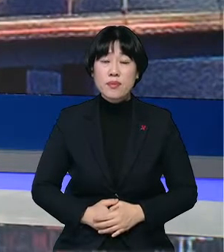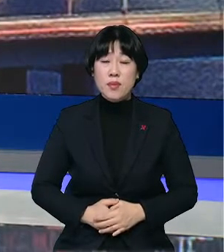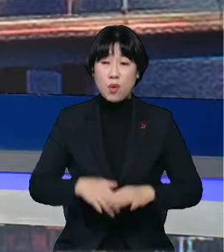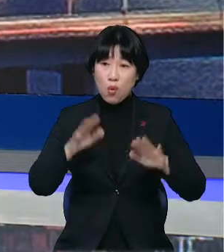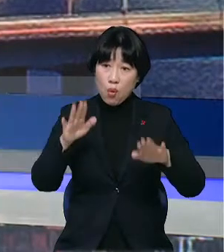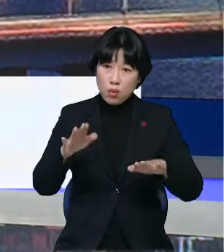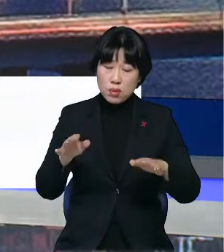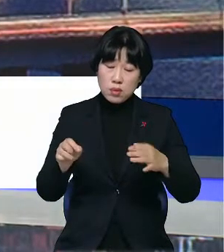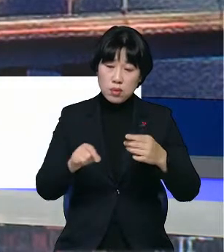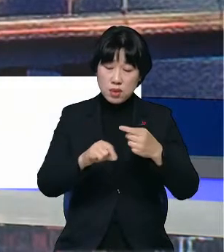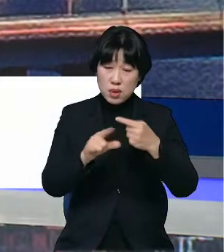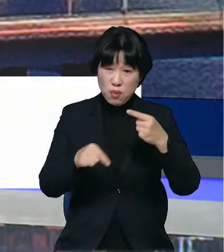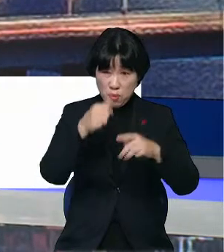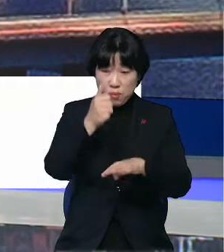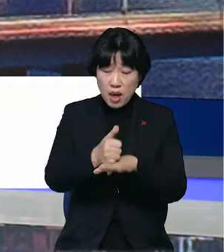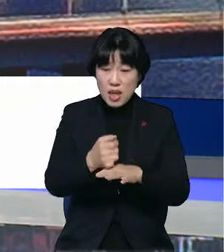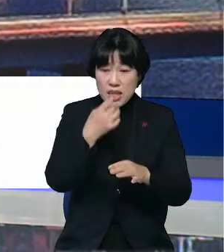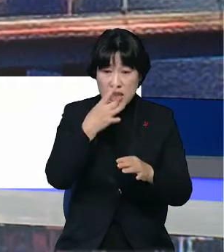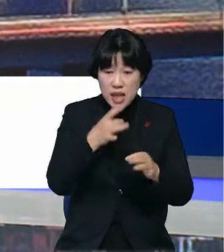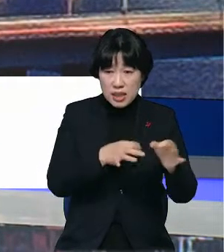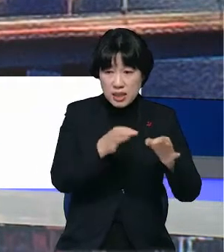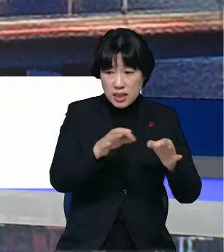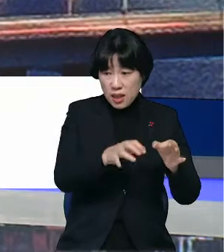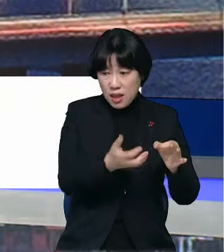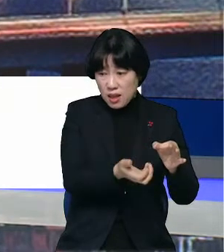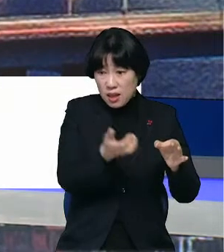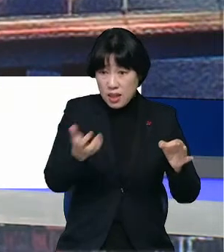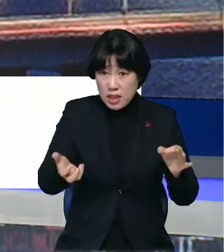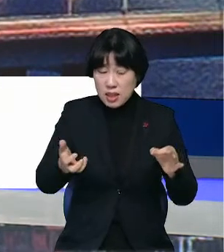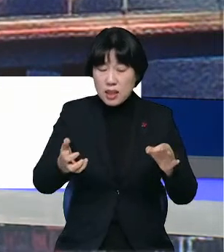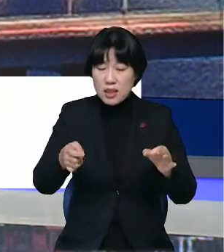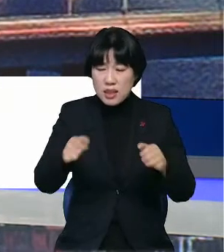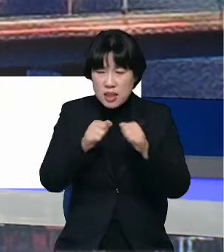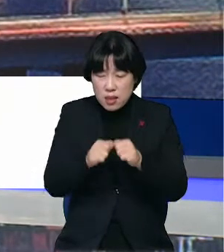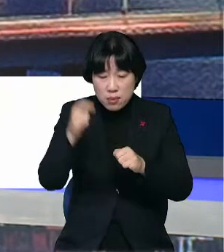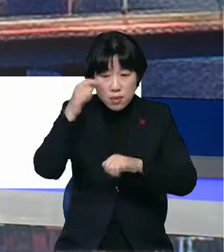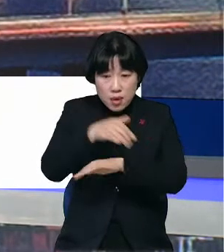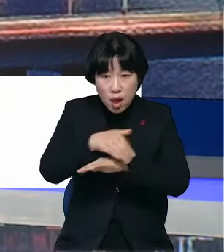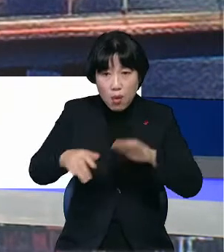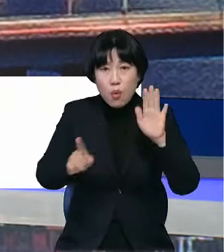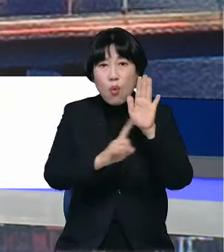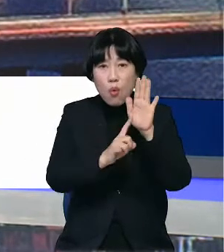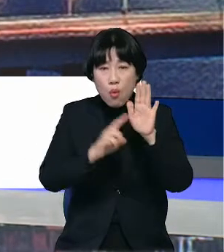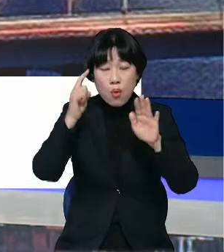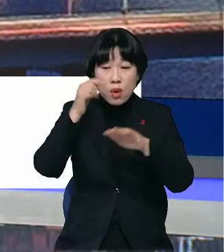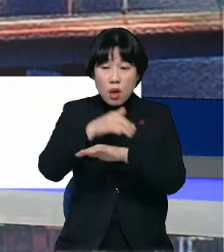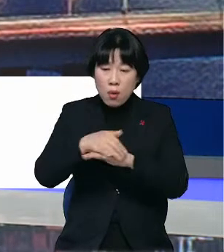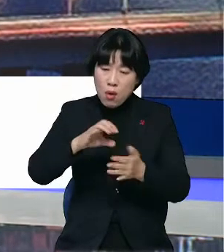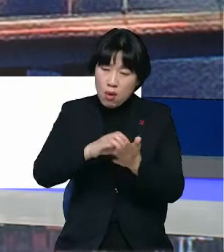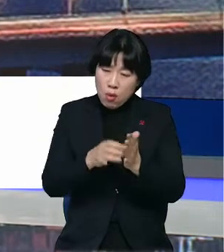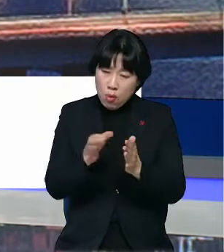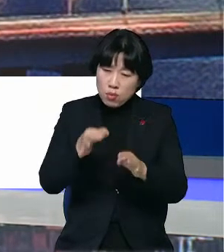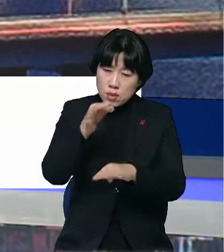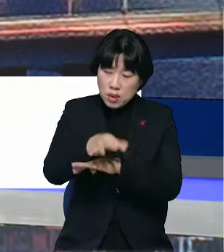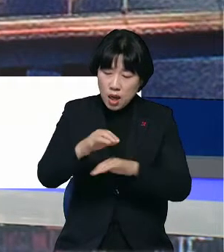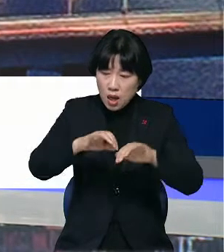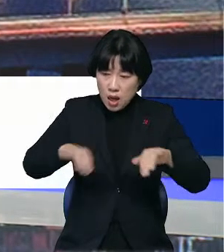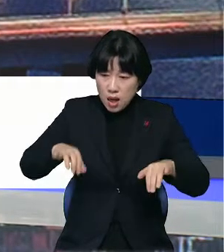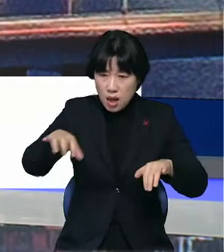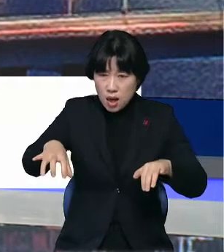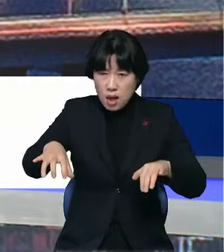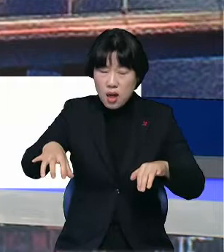이번달 발사 1시장 경리 세부 계획이 확정 공고 될 예정인 가운데 적정 수매가 로 격리 조치 가